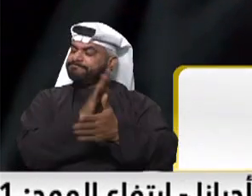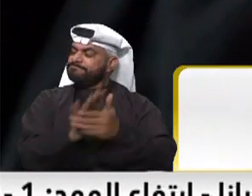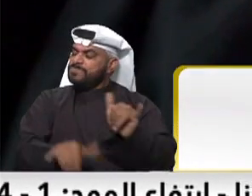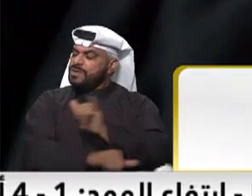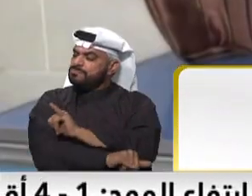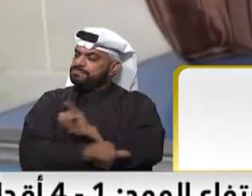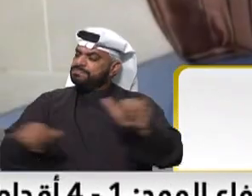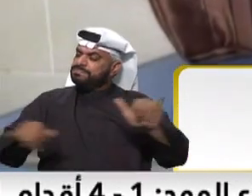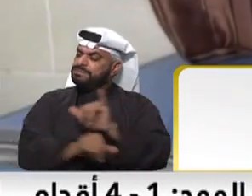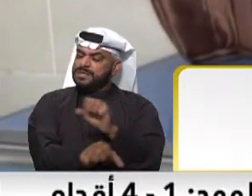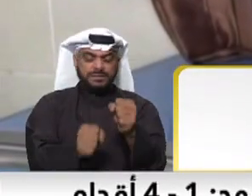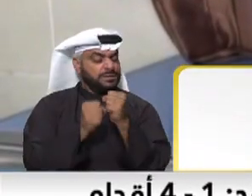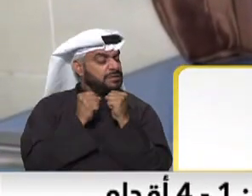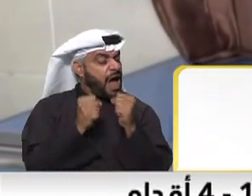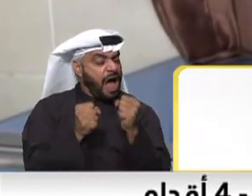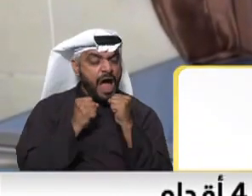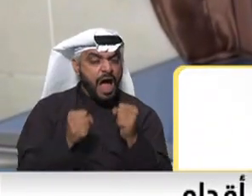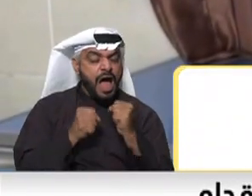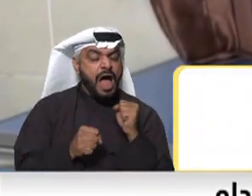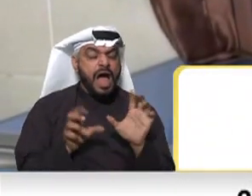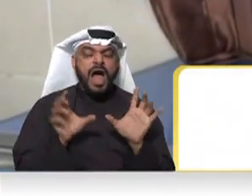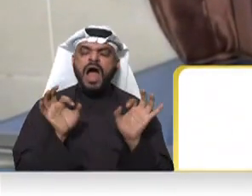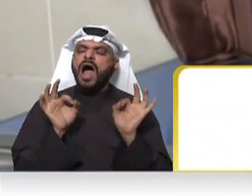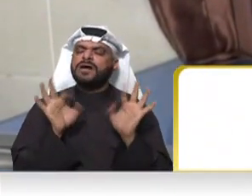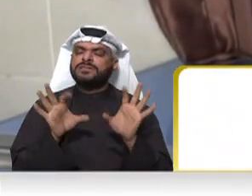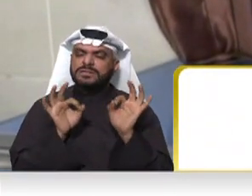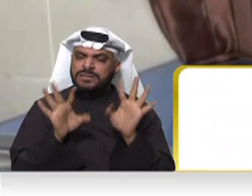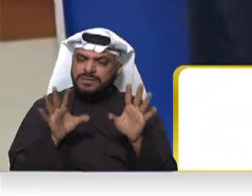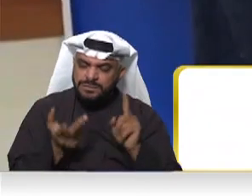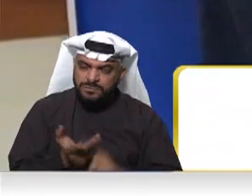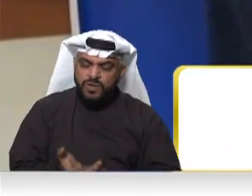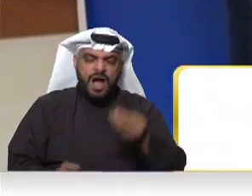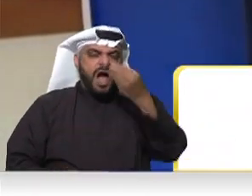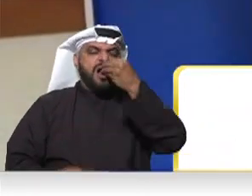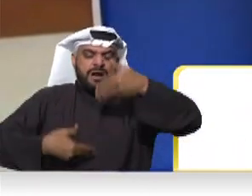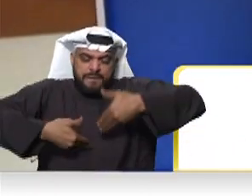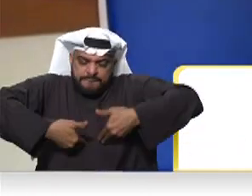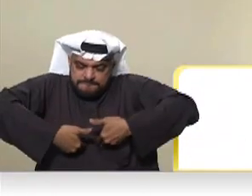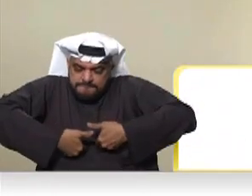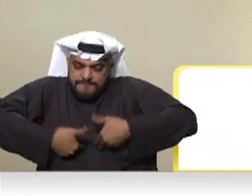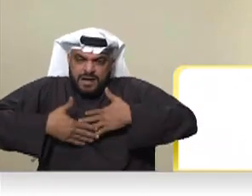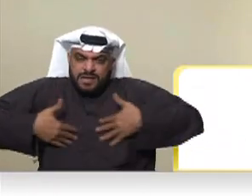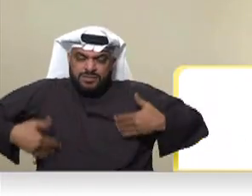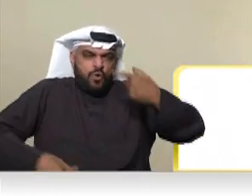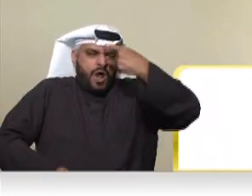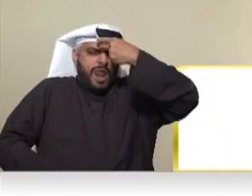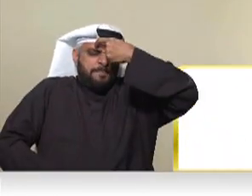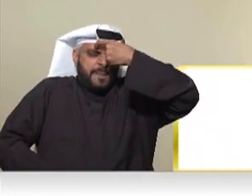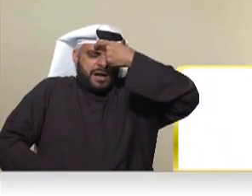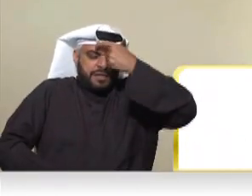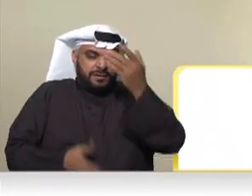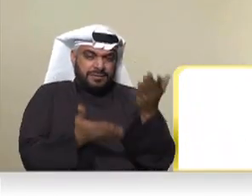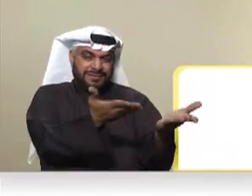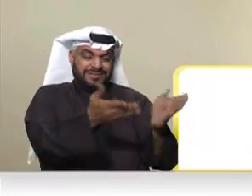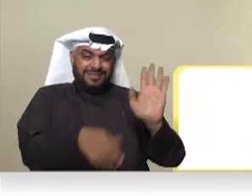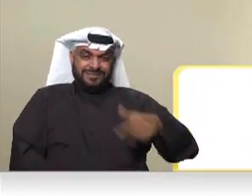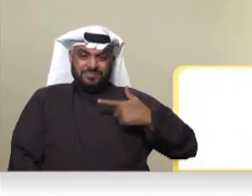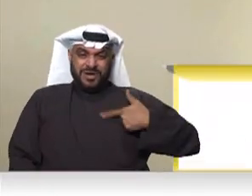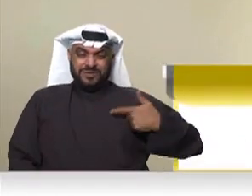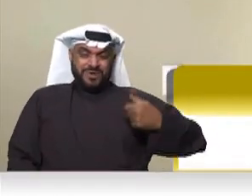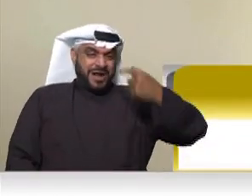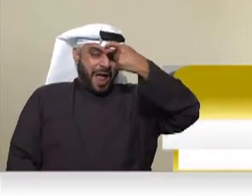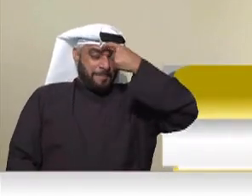اجساد الكبار من الالم والجوع والجفاف الشديد والامراض فادي عنده مرض اسمه سيستك فا